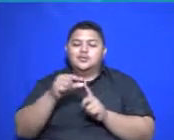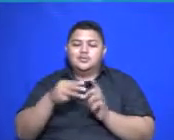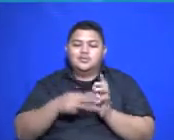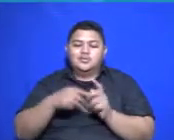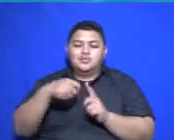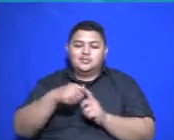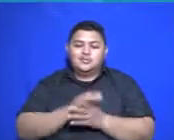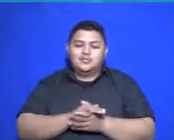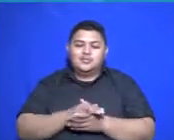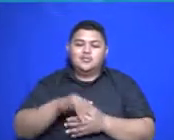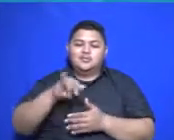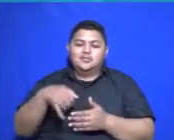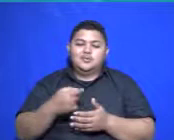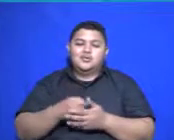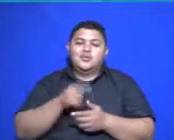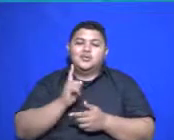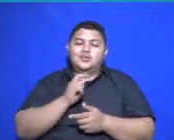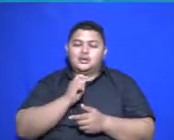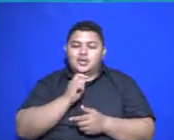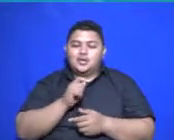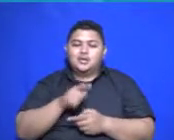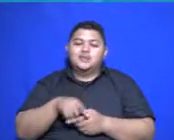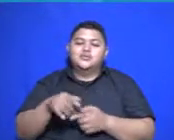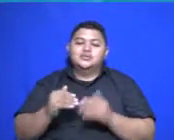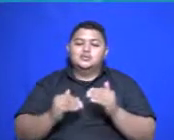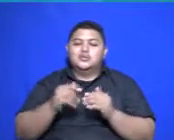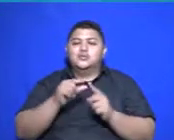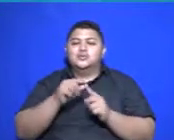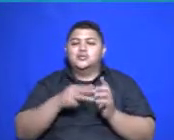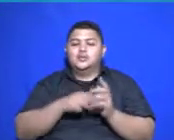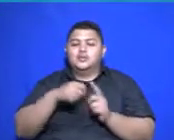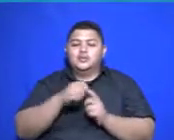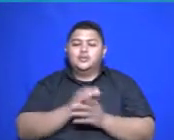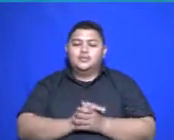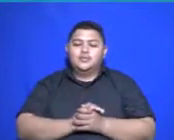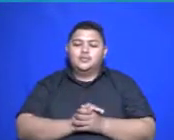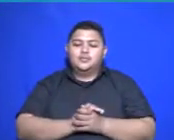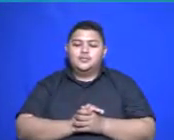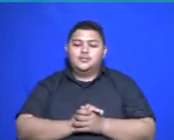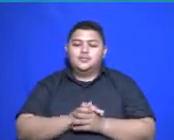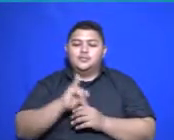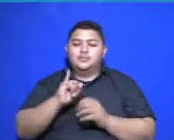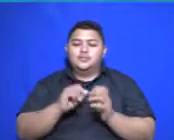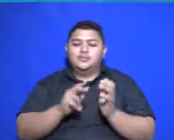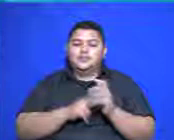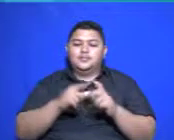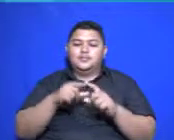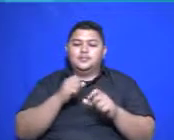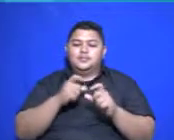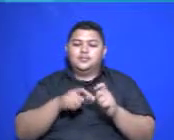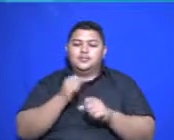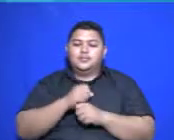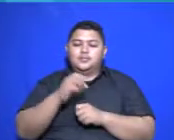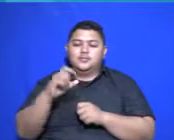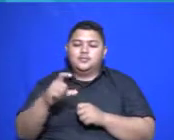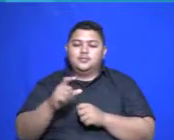bisa menjawab pertanyaan jika ada pertanyaan terkait dengan Kemenko PMK. Kemudian juga ada dari Inasgok, Bapak Eris